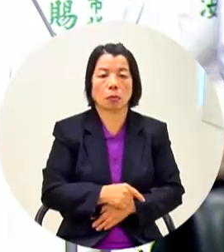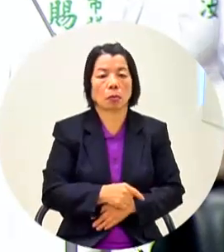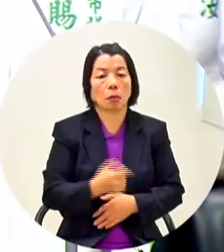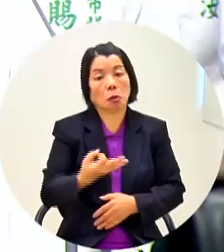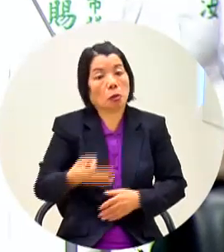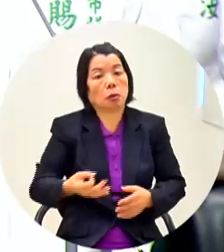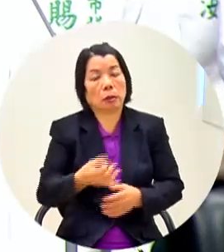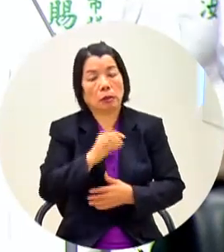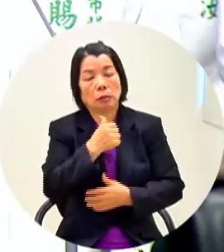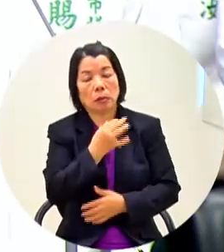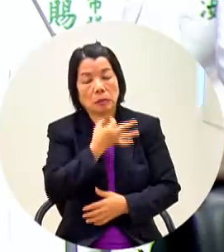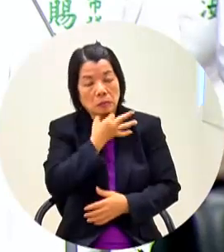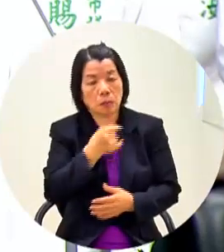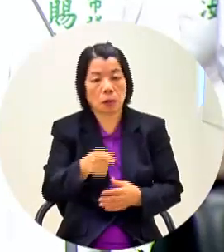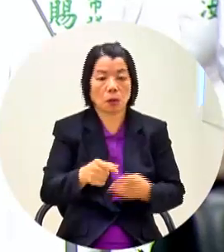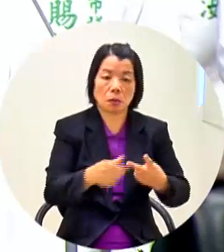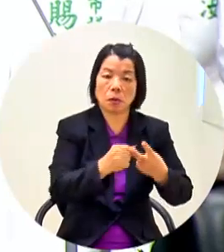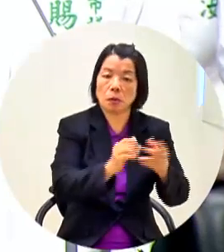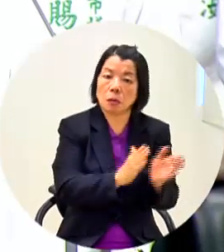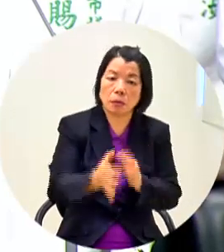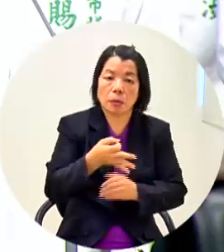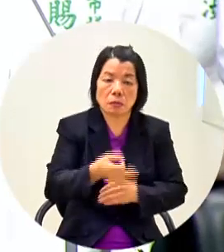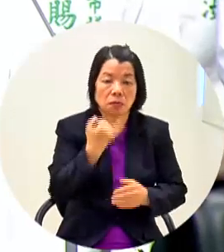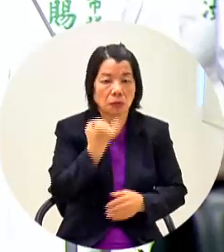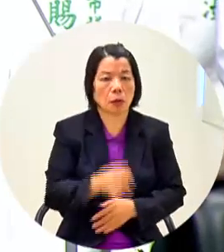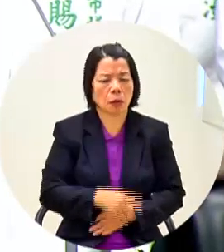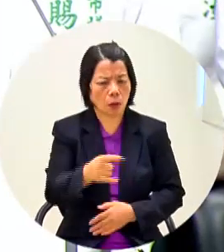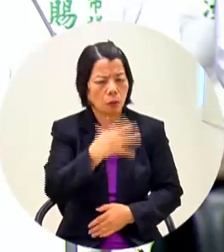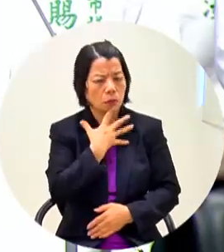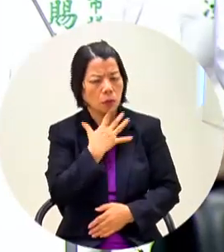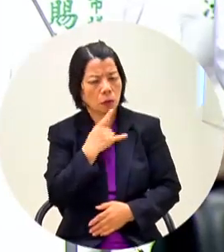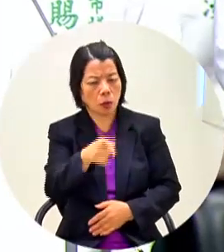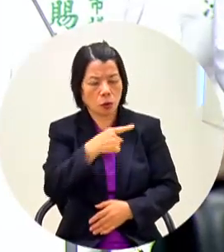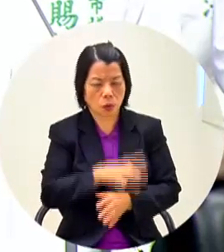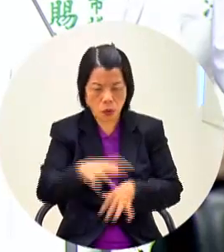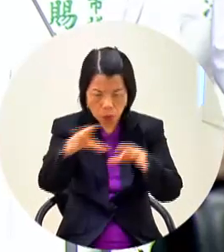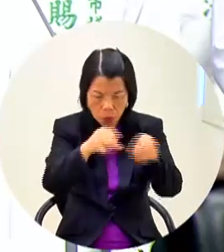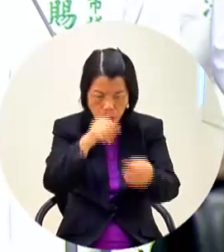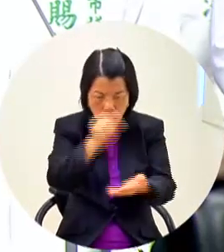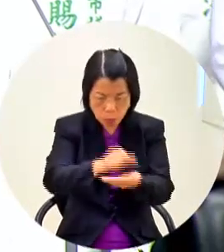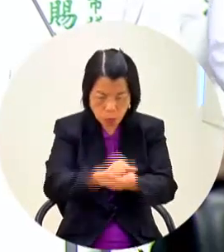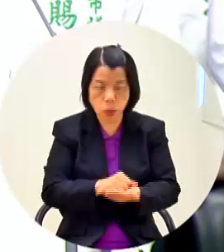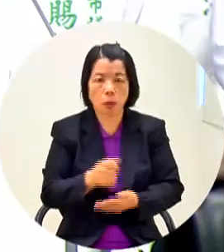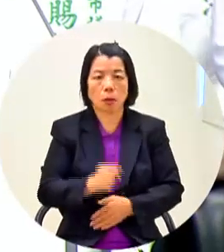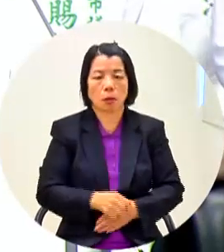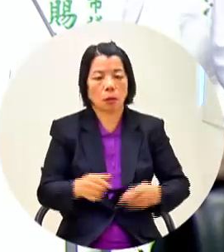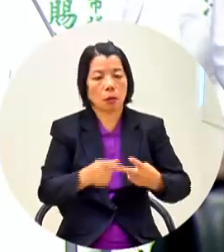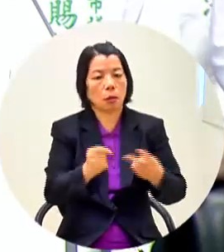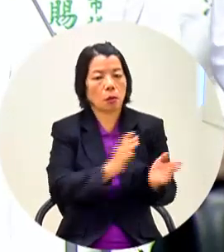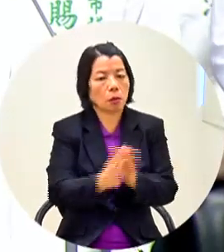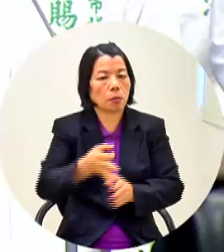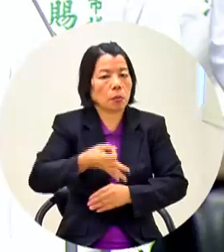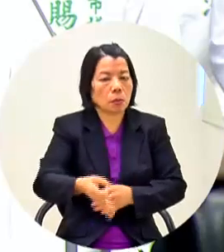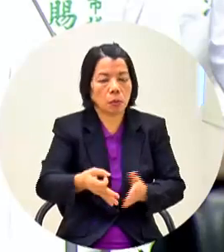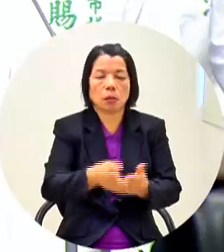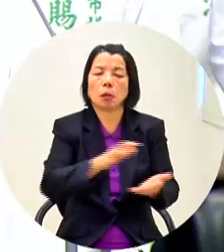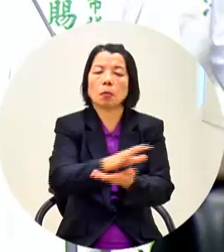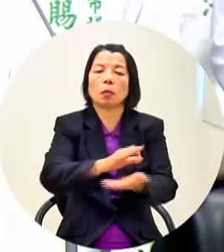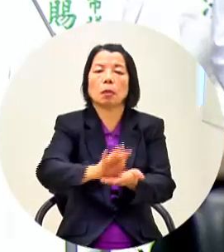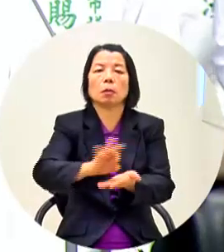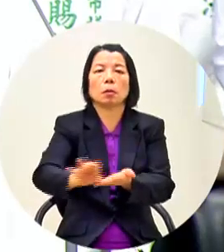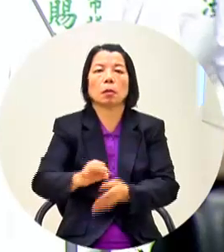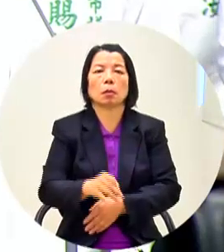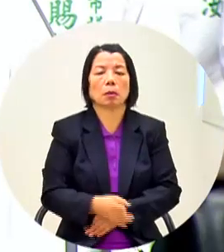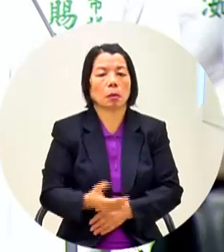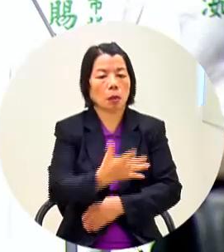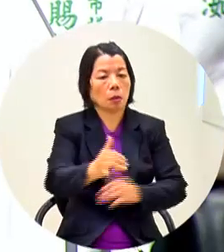该无阿多，伊讲没钱。啊，所以我才觉得奇怪，我们去调资料嘛，啊，结果二倍金被你这样乱用，你欠市民一